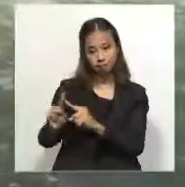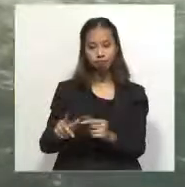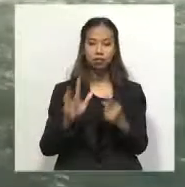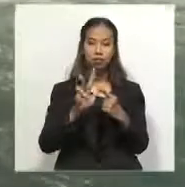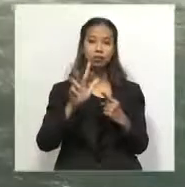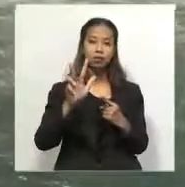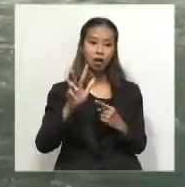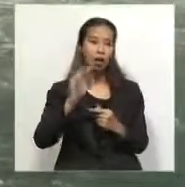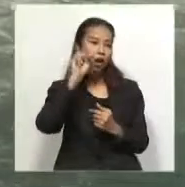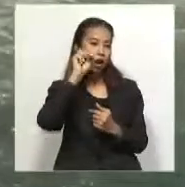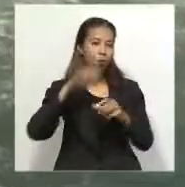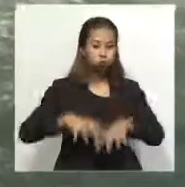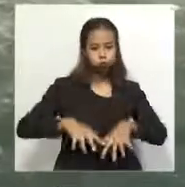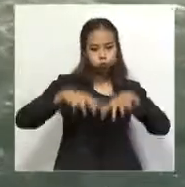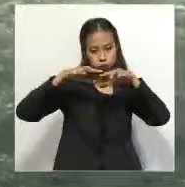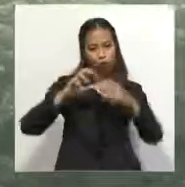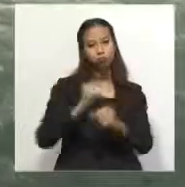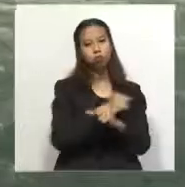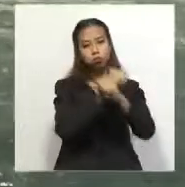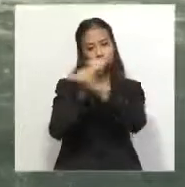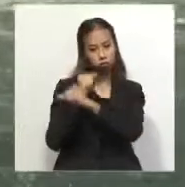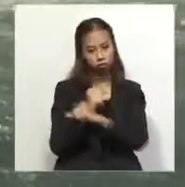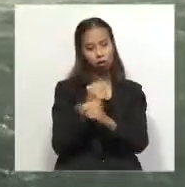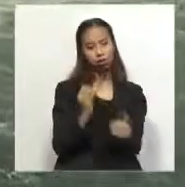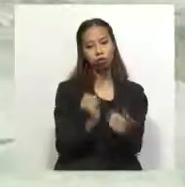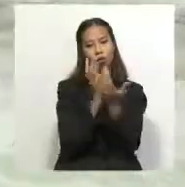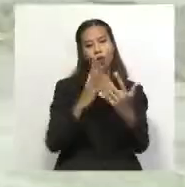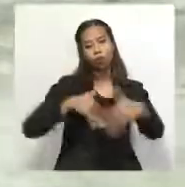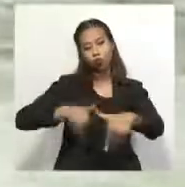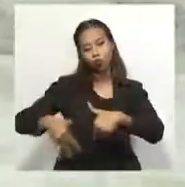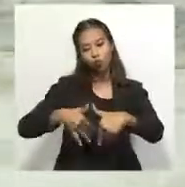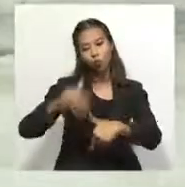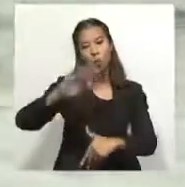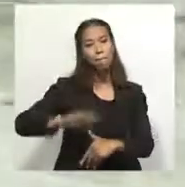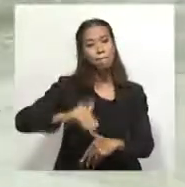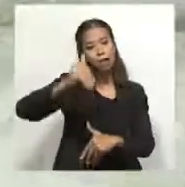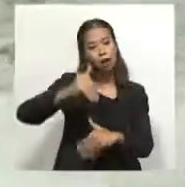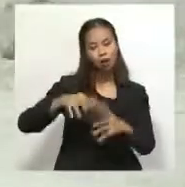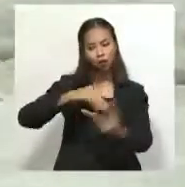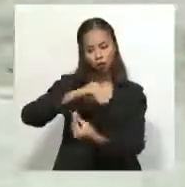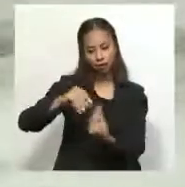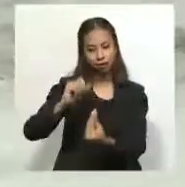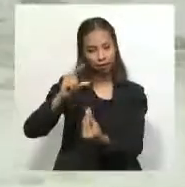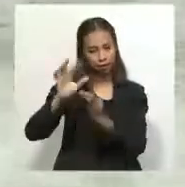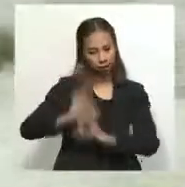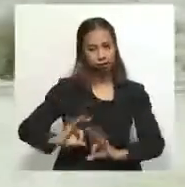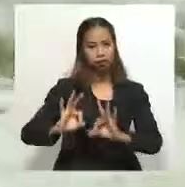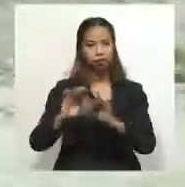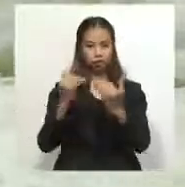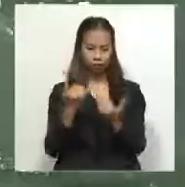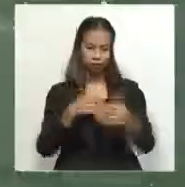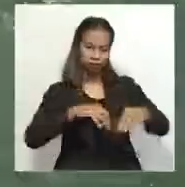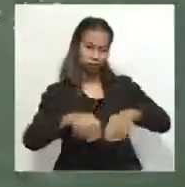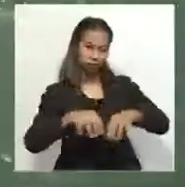การจัดการน้ำท่วมและอุทกภัยเพื่อลดความเสียหายให้แก่ชุมชนเมืองและพื้นที่เศรษฐกิจสำคัญโดยมีเป้าหมายปรับปรุงอัตราการไหล